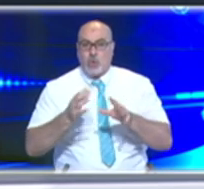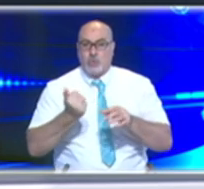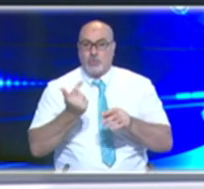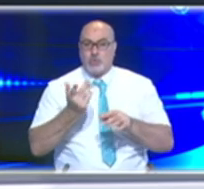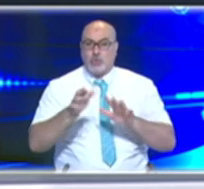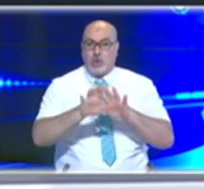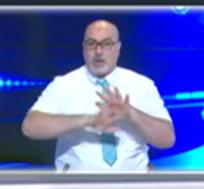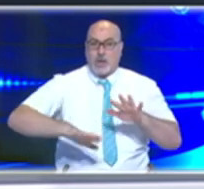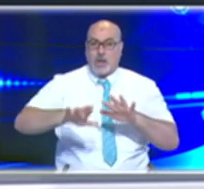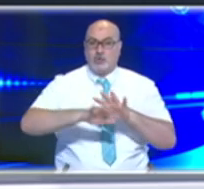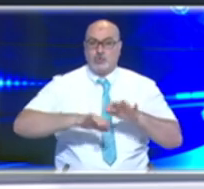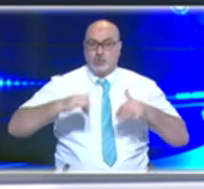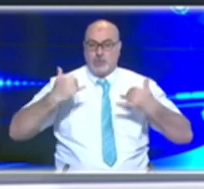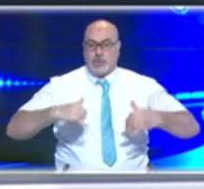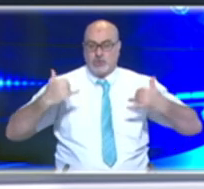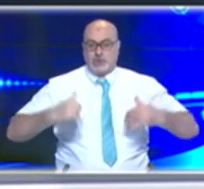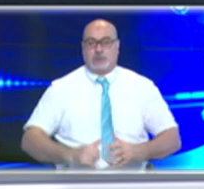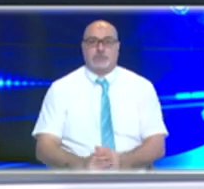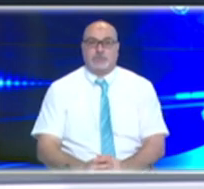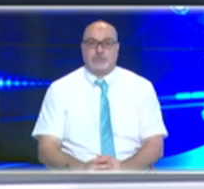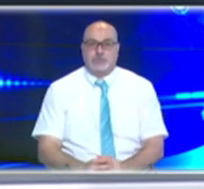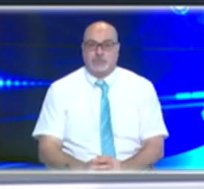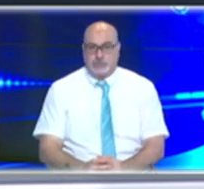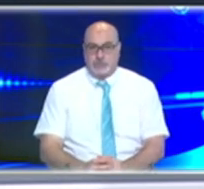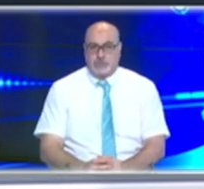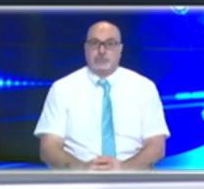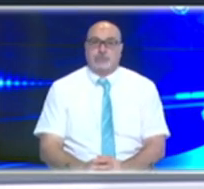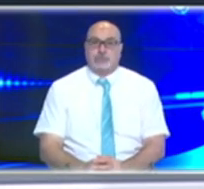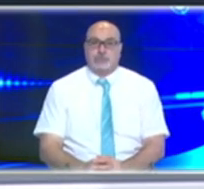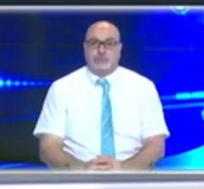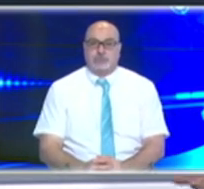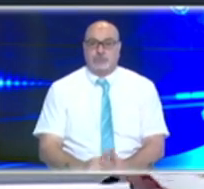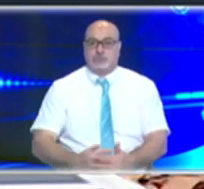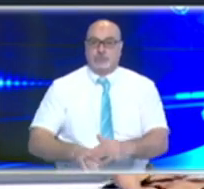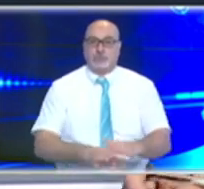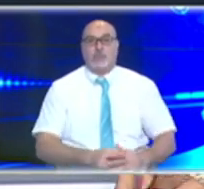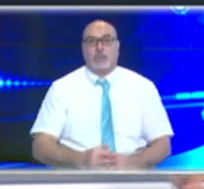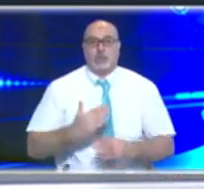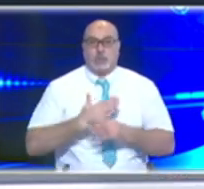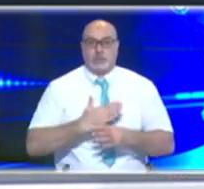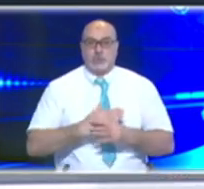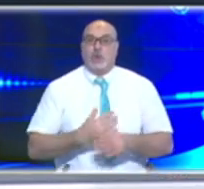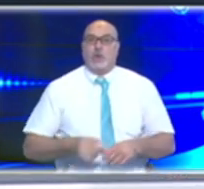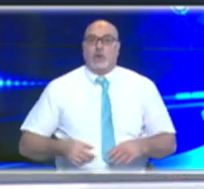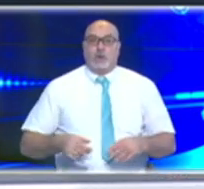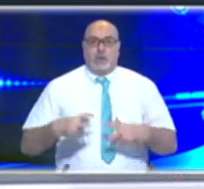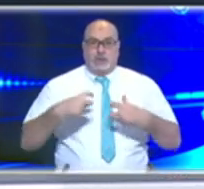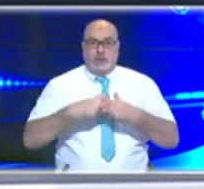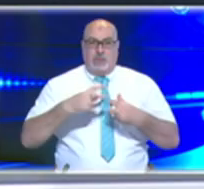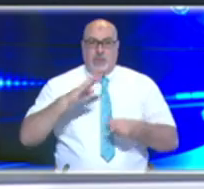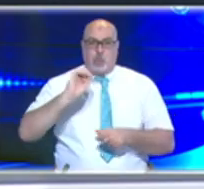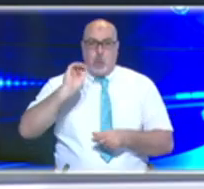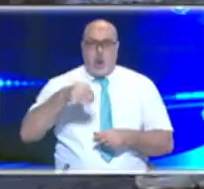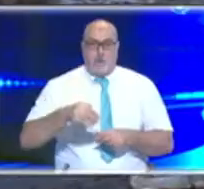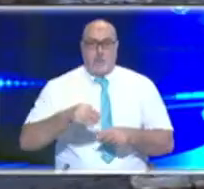تشهدها العديد من مناطق الوطن. تربويا الآن، ووسط إجراءات